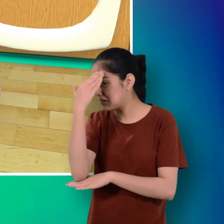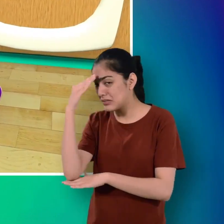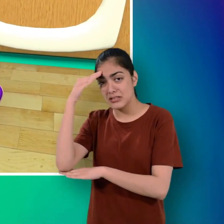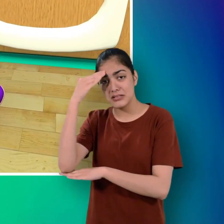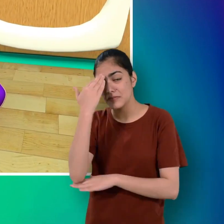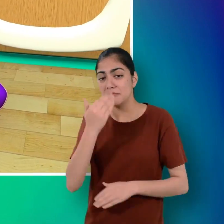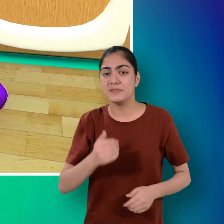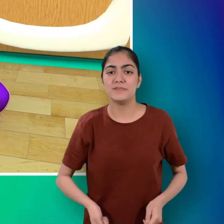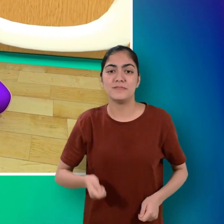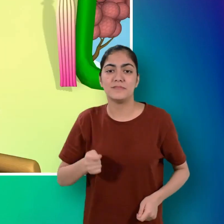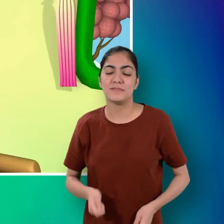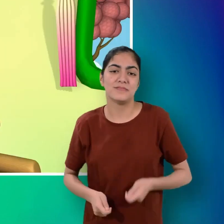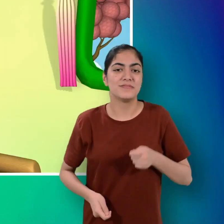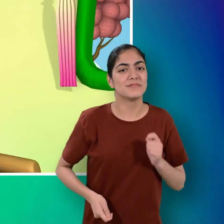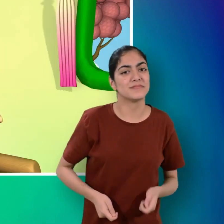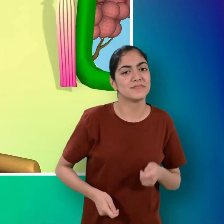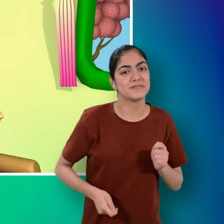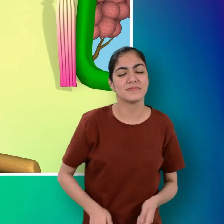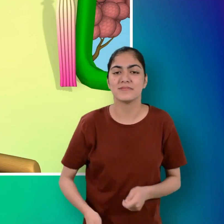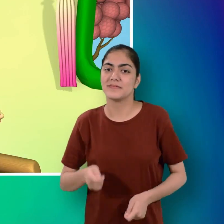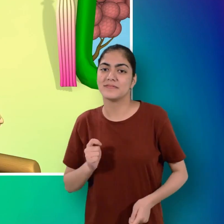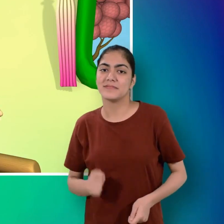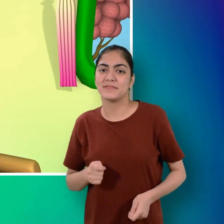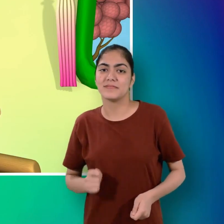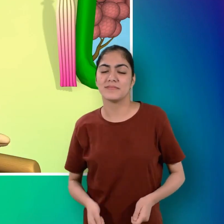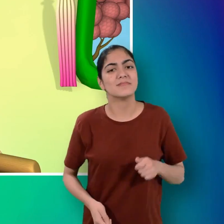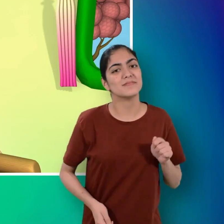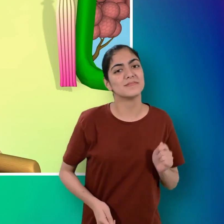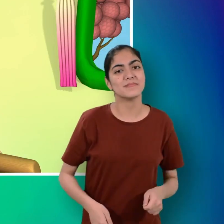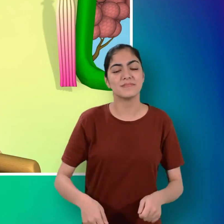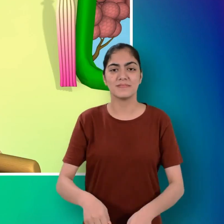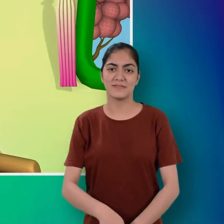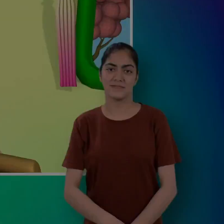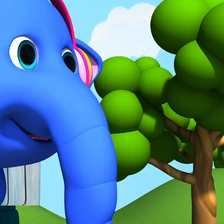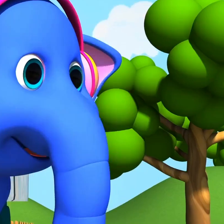टोपी फेंका जूता, रोए और पछताए।